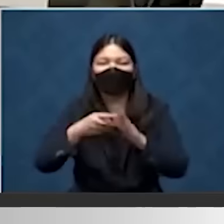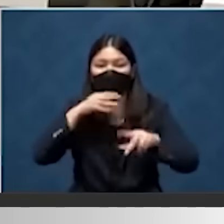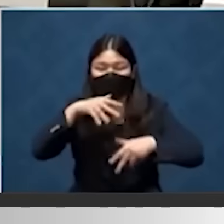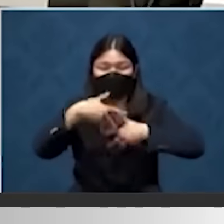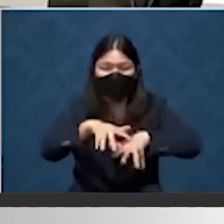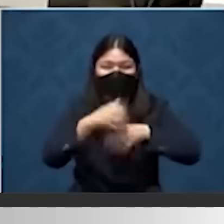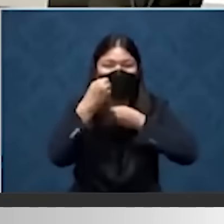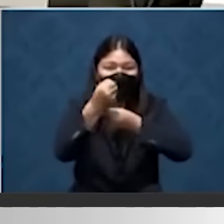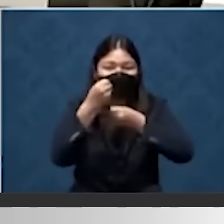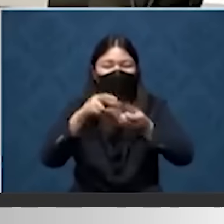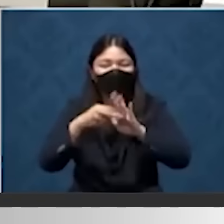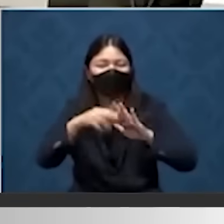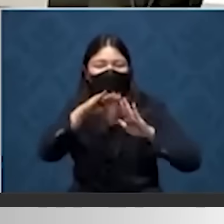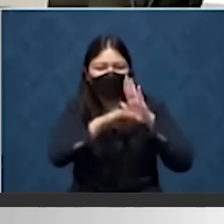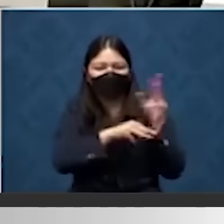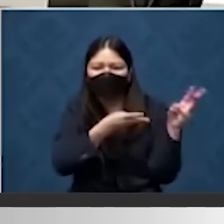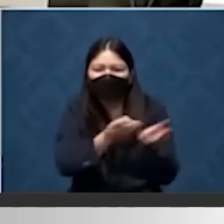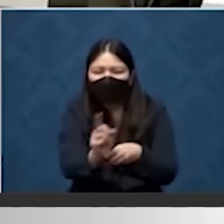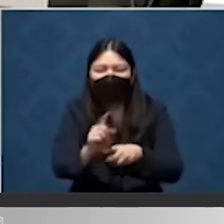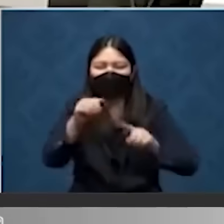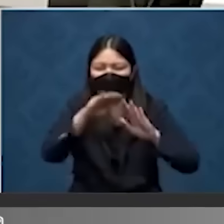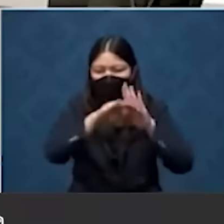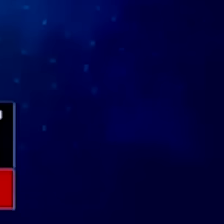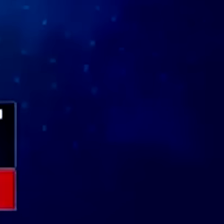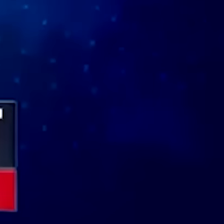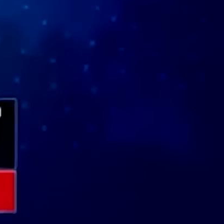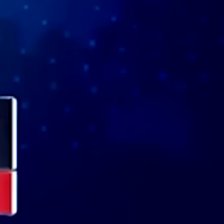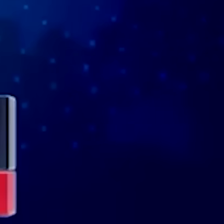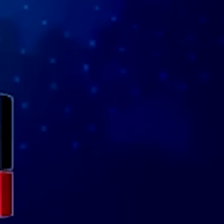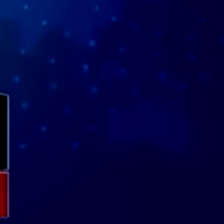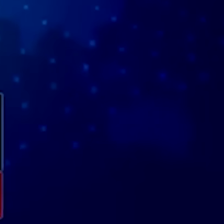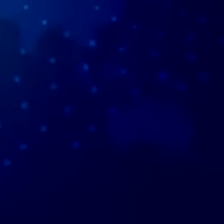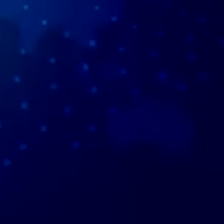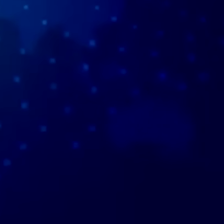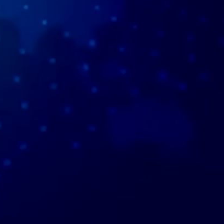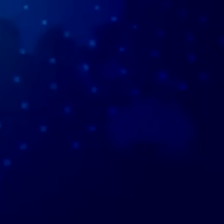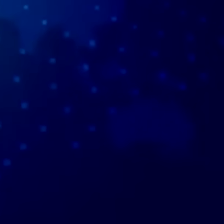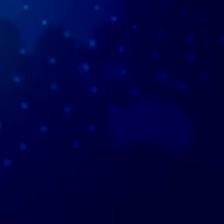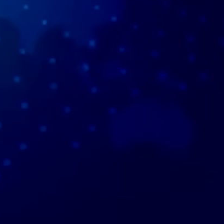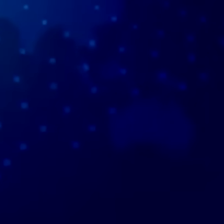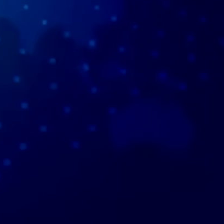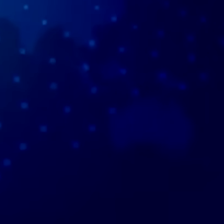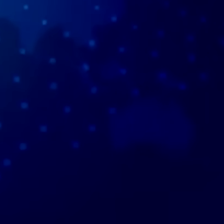มนุมต่อพี่น้องประชาชนที่ร้องเรียนมาอย่างดิฉันด้วย